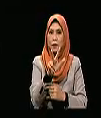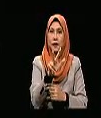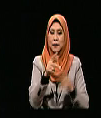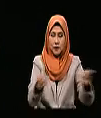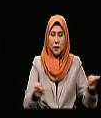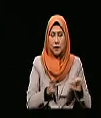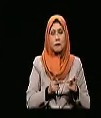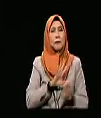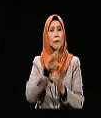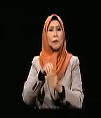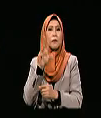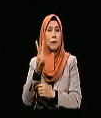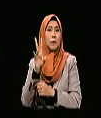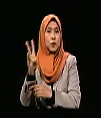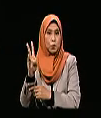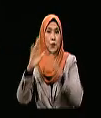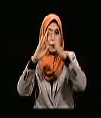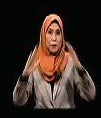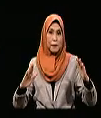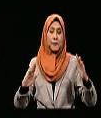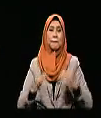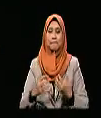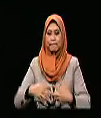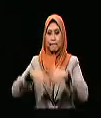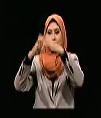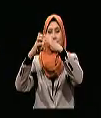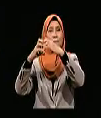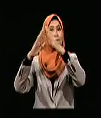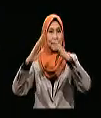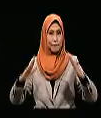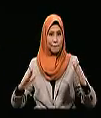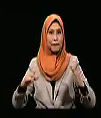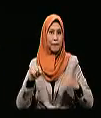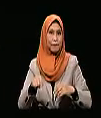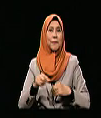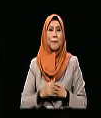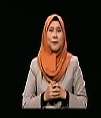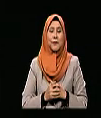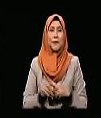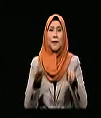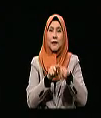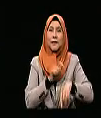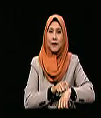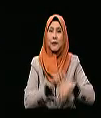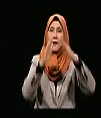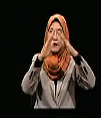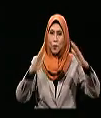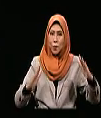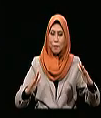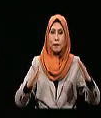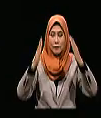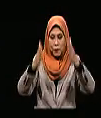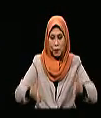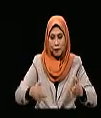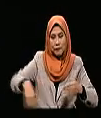akan melibatkan pembangunan semula kawasan berkenaan, dan dalam masa yang sama, orang-orang yang daripada